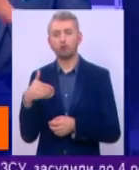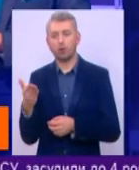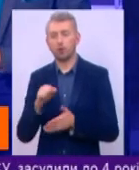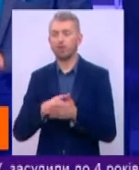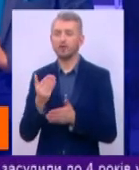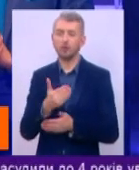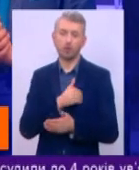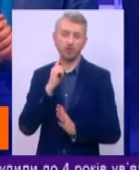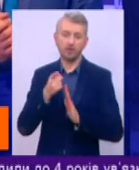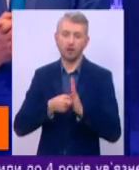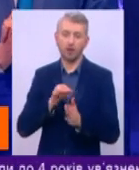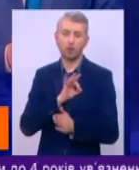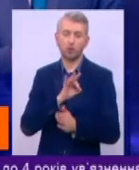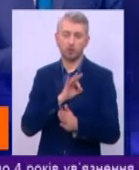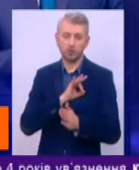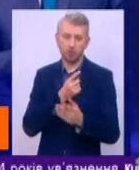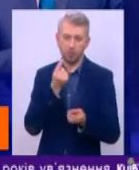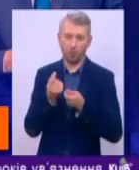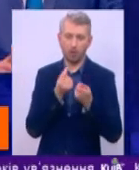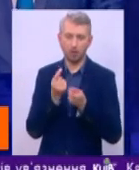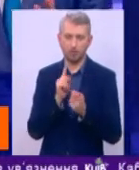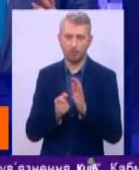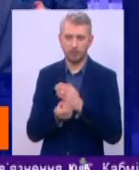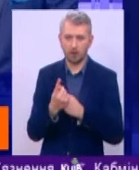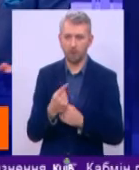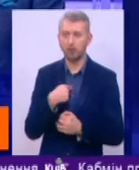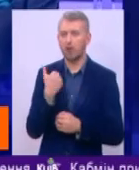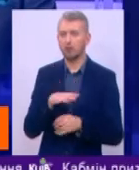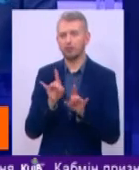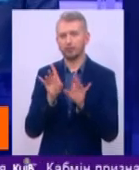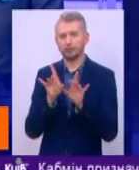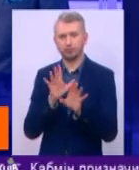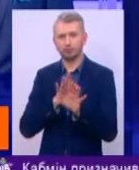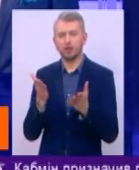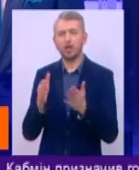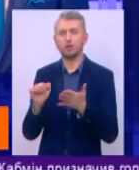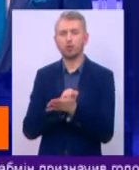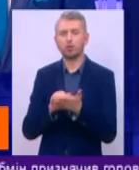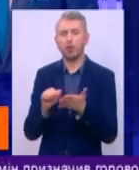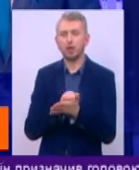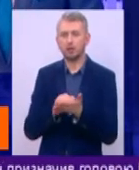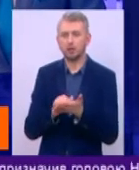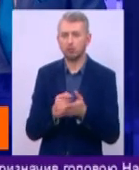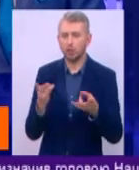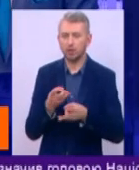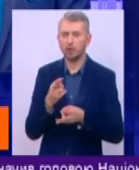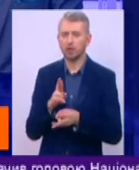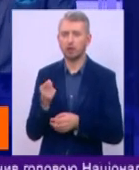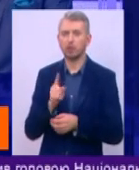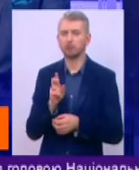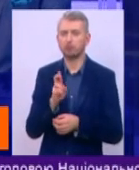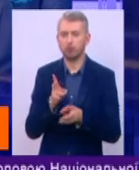вас хотілося б дізнатися юридичні моменти, які виникають. Я вже озвучував, власне, які документи безпосередньо потрібні для того,